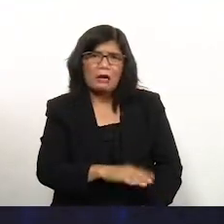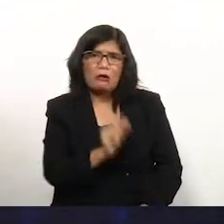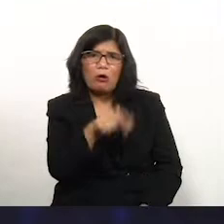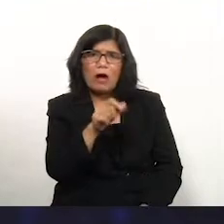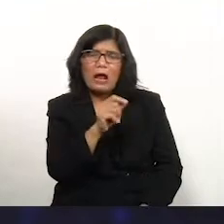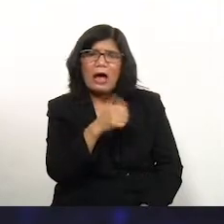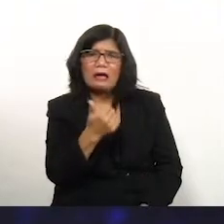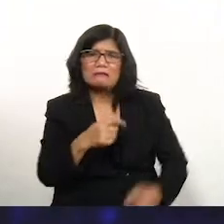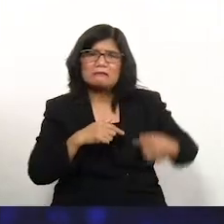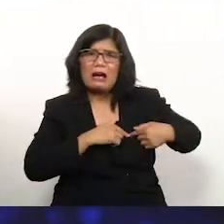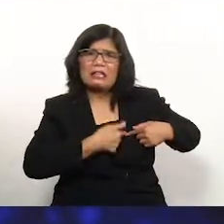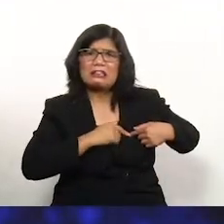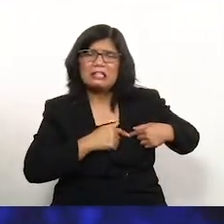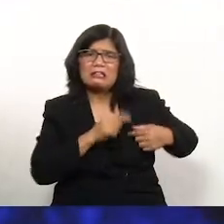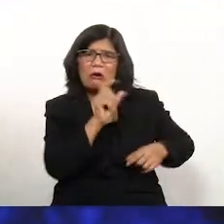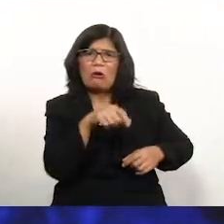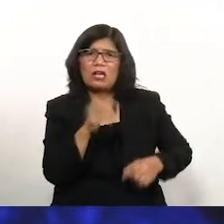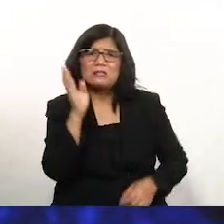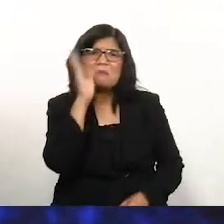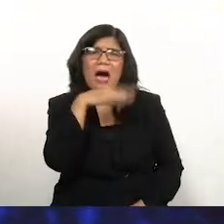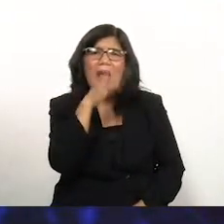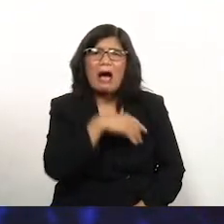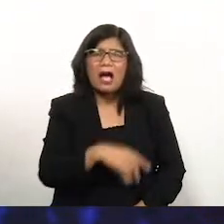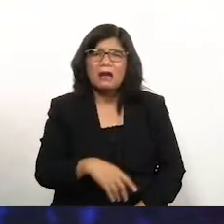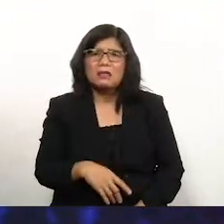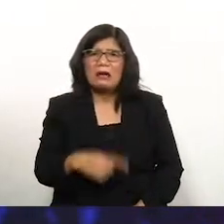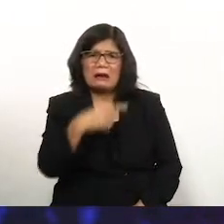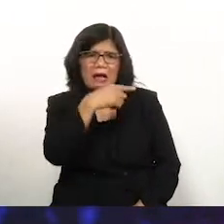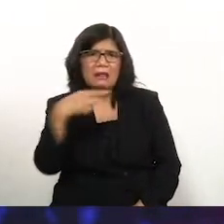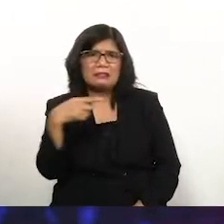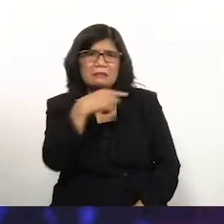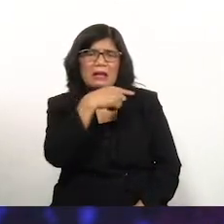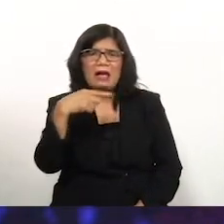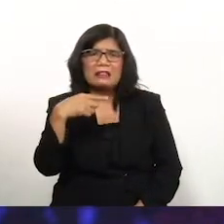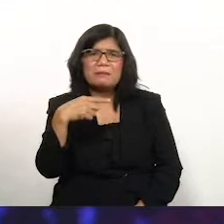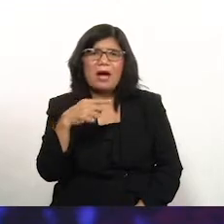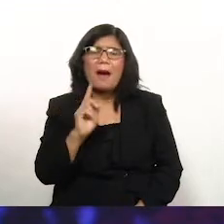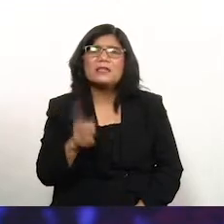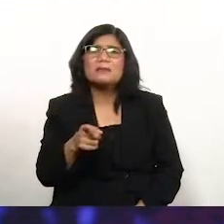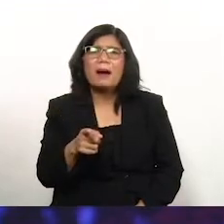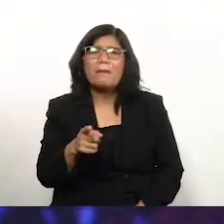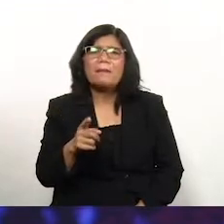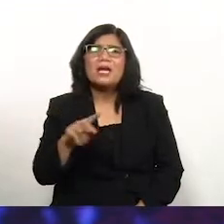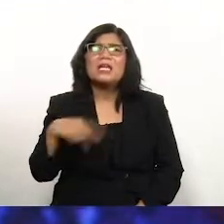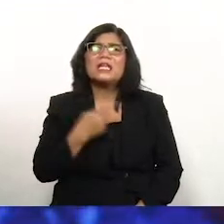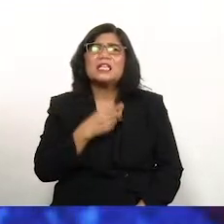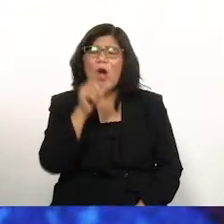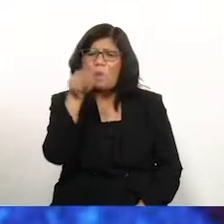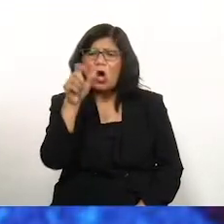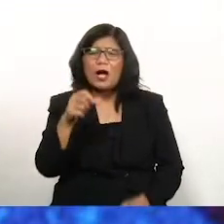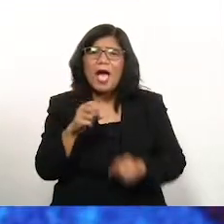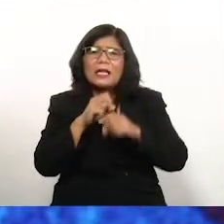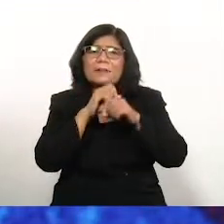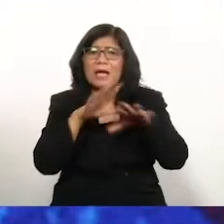ucapan-ucapan yang menyakitkan ucapan-ucapannya sembarangan ucapan-ucapannya negatif karena Apakah kita adalah orang yang diberkati